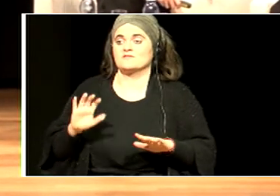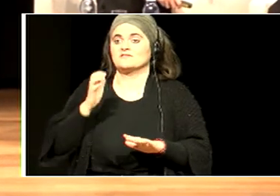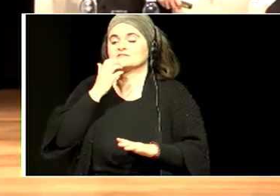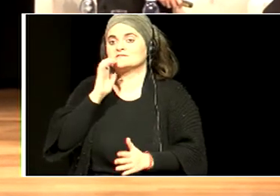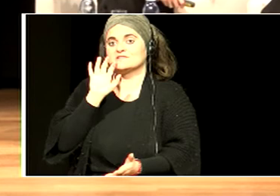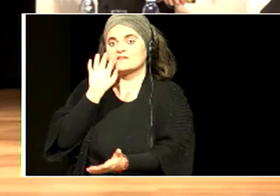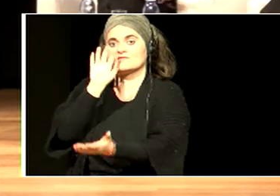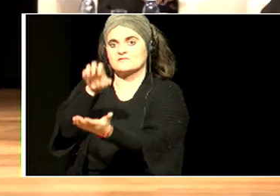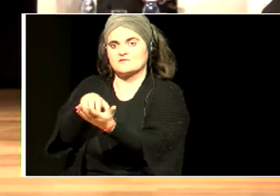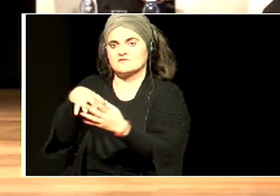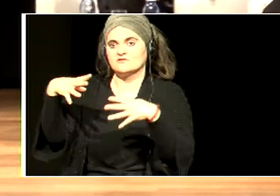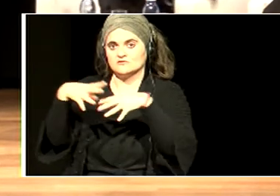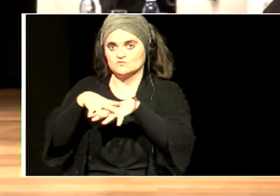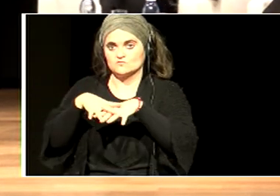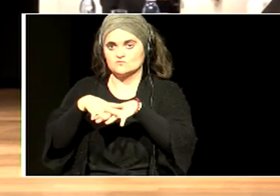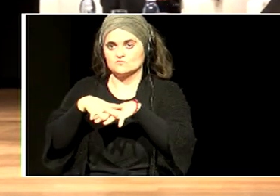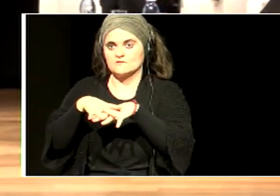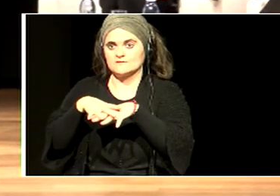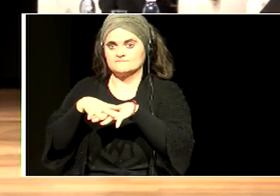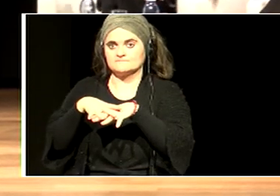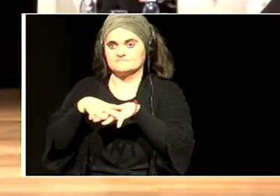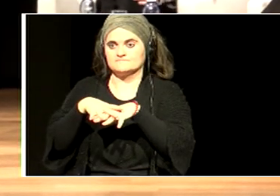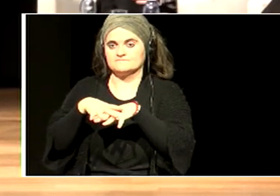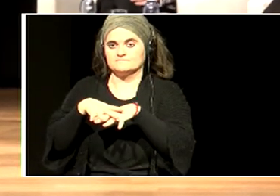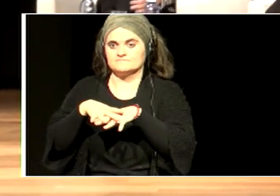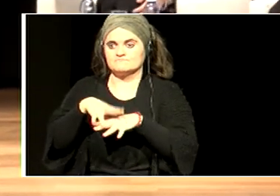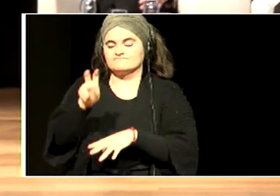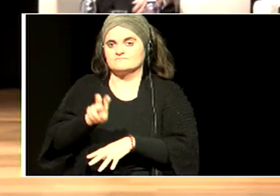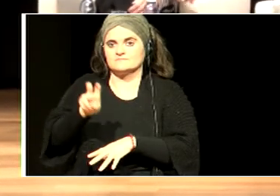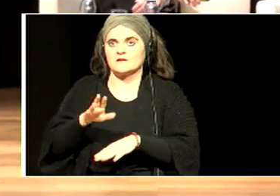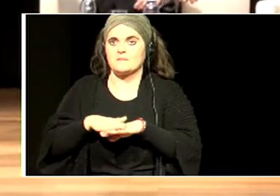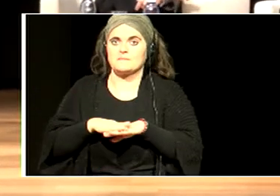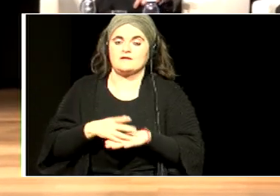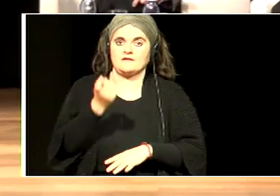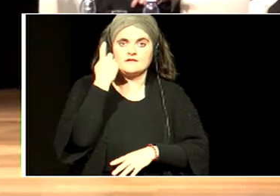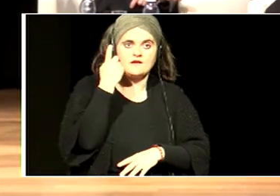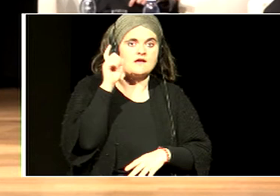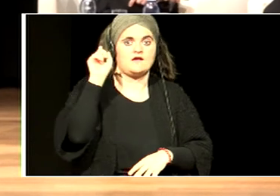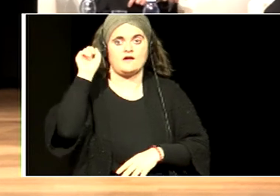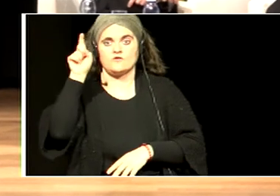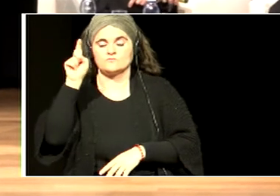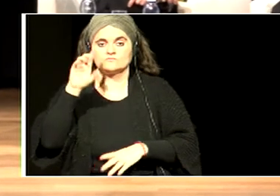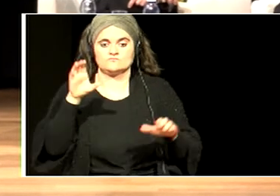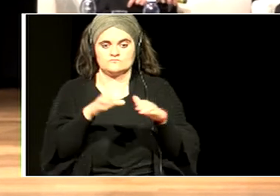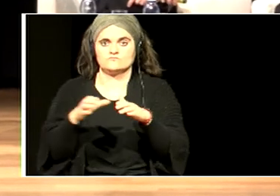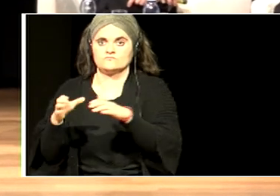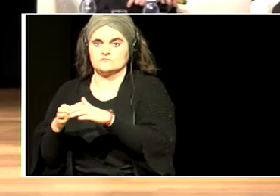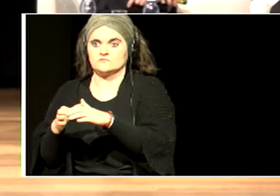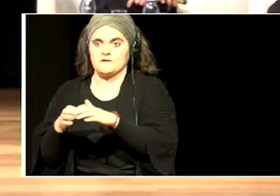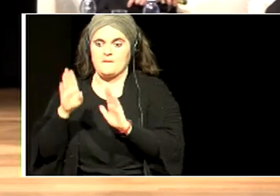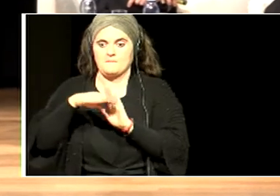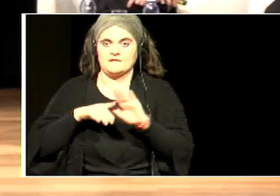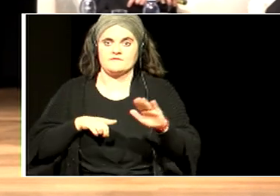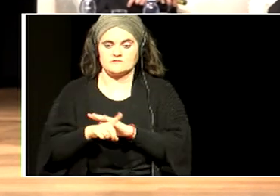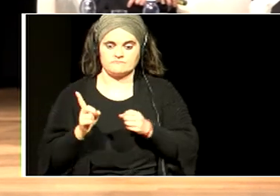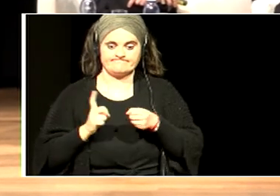badira egiturazko neurriak hartzen ikasleek eta irakasleek parte hartu dezaten planaren